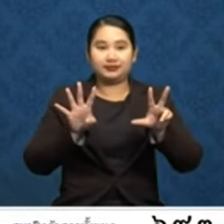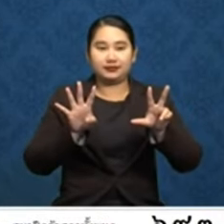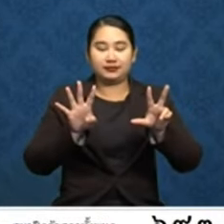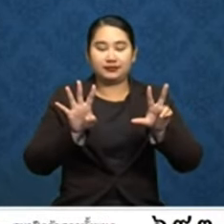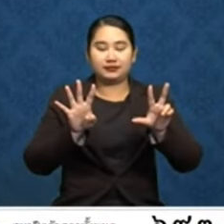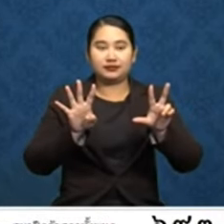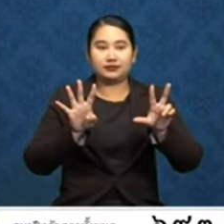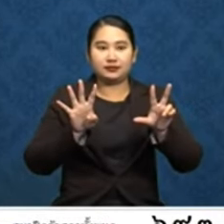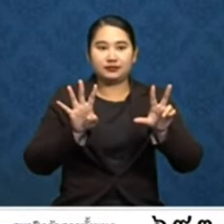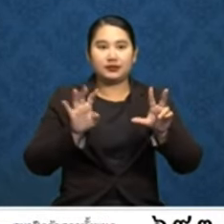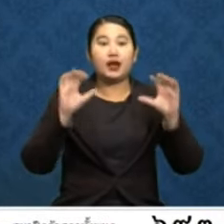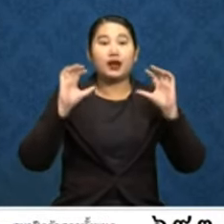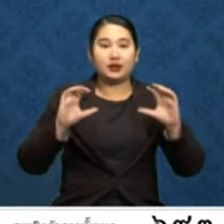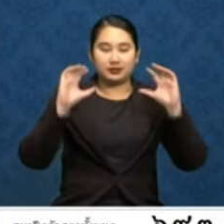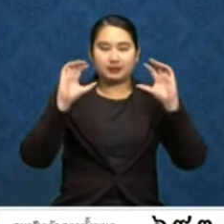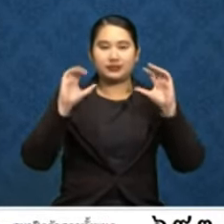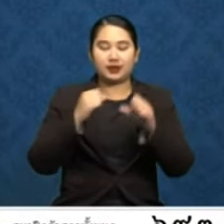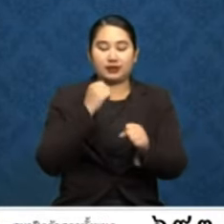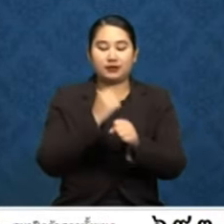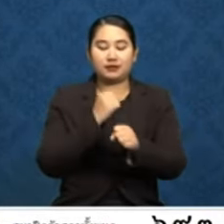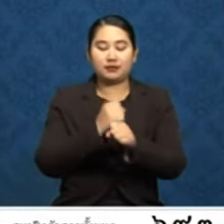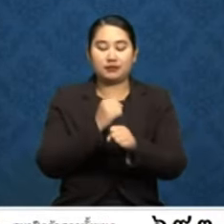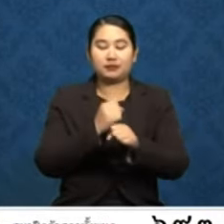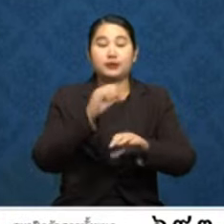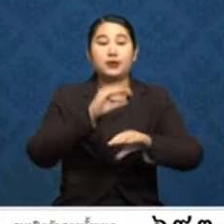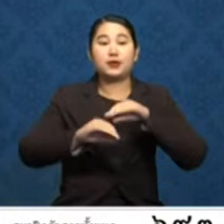3.4 รัฐบาลจะพัฒนาโครงสร้างพื้นฐาน